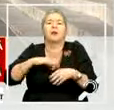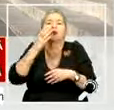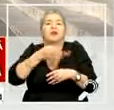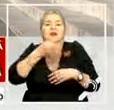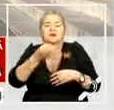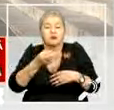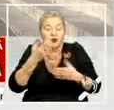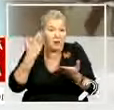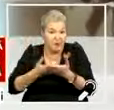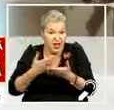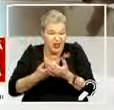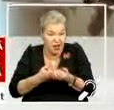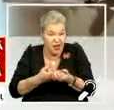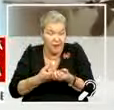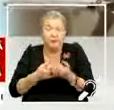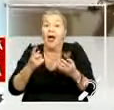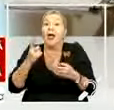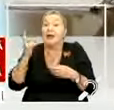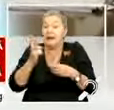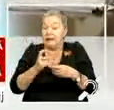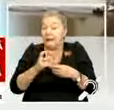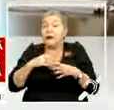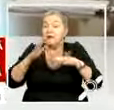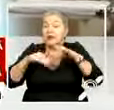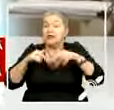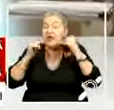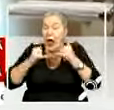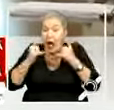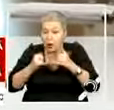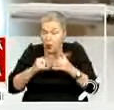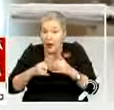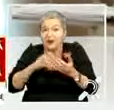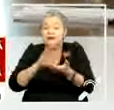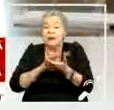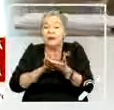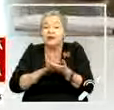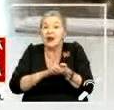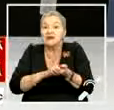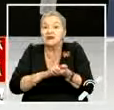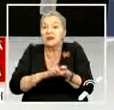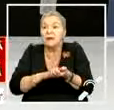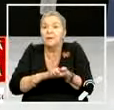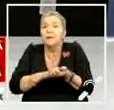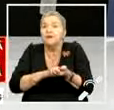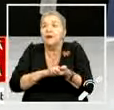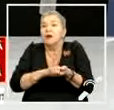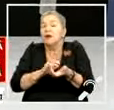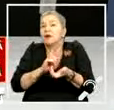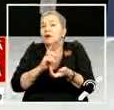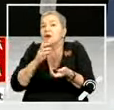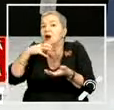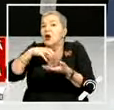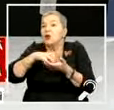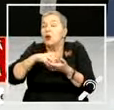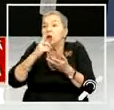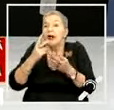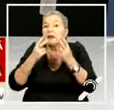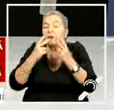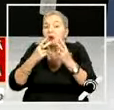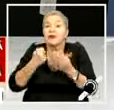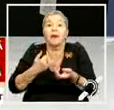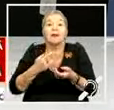pentru că din actualii miniștri vor fi păstrați miniștrii în posturile cheie de către președintele